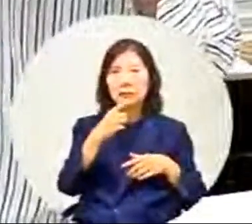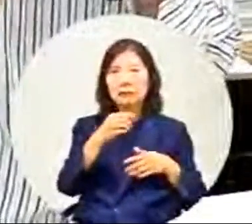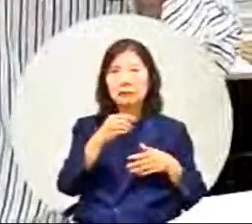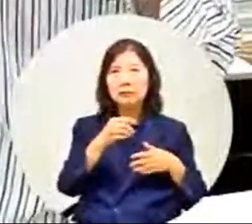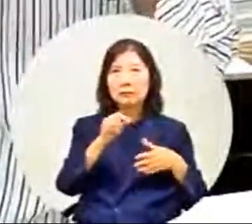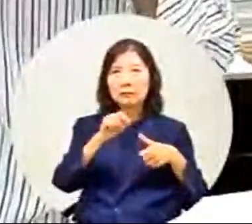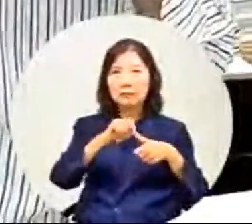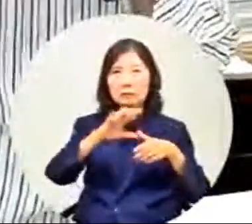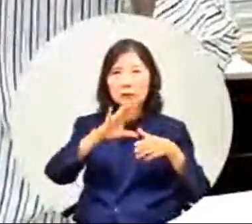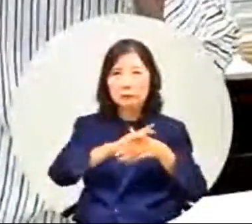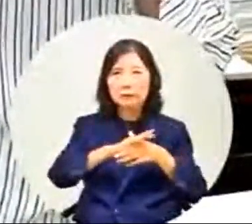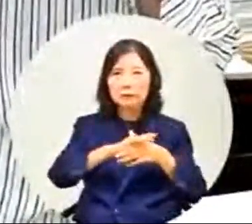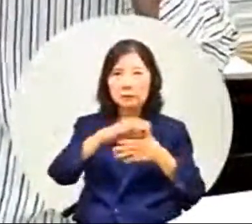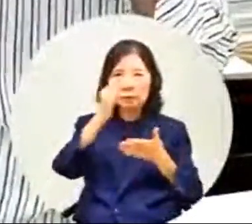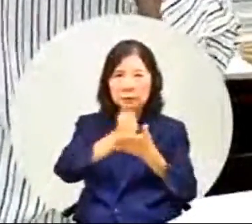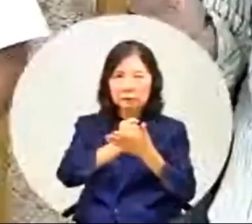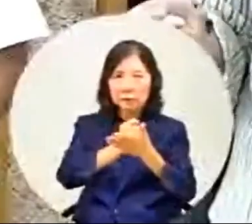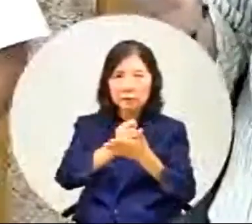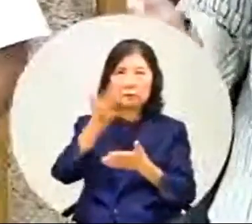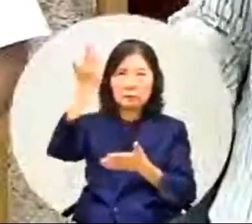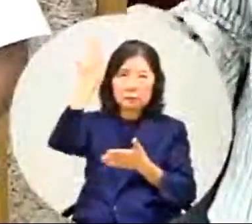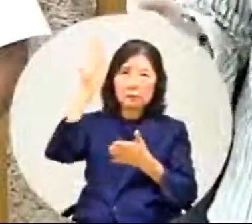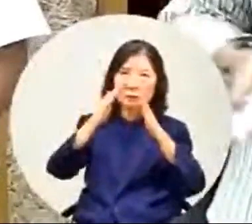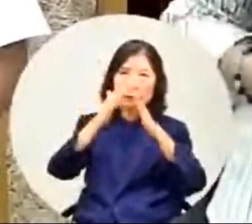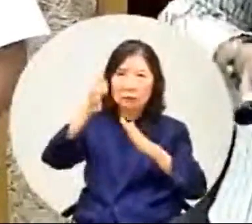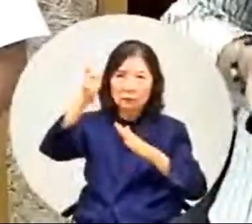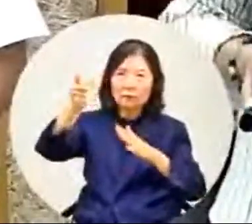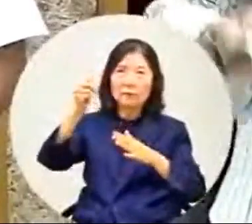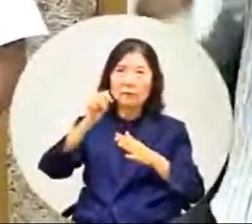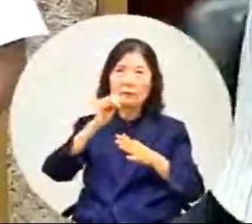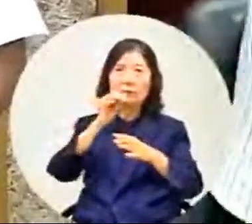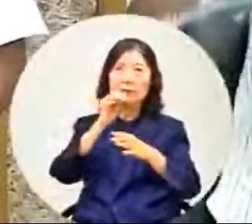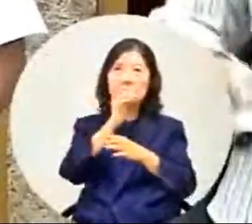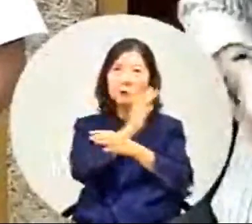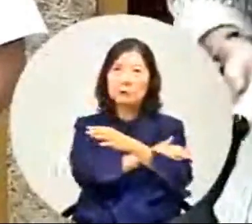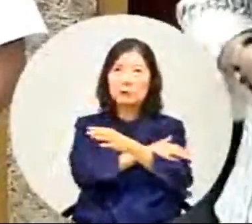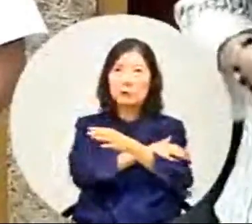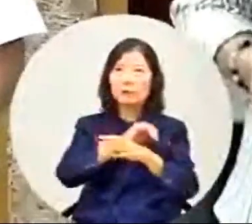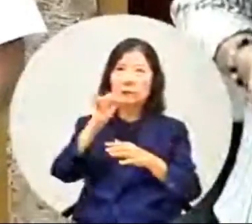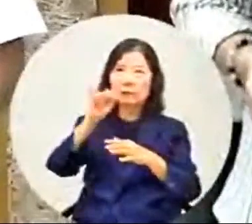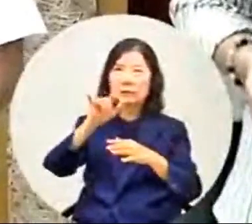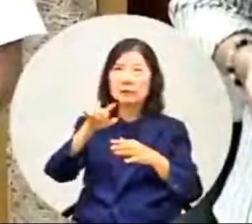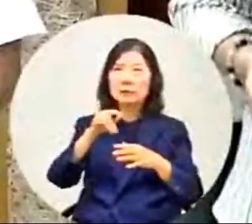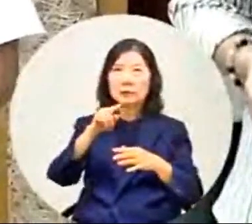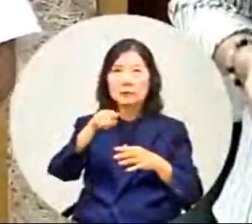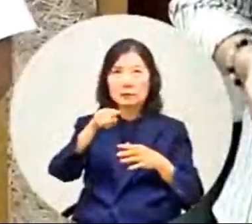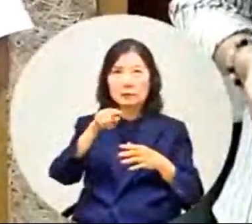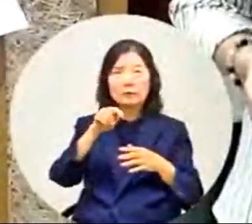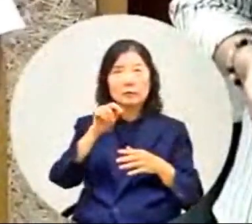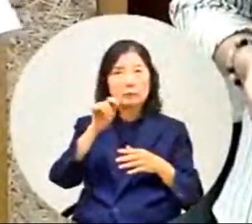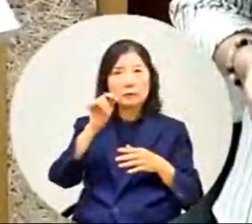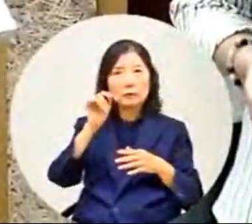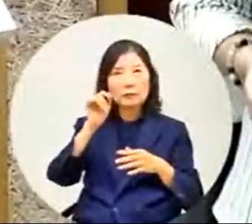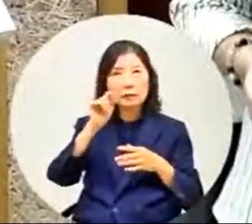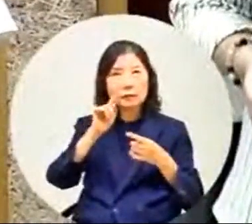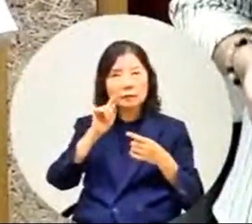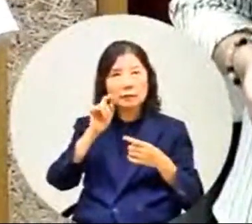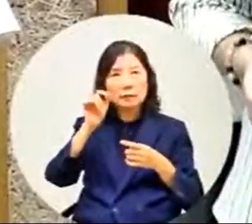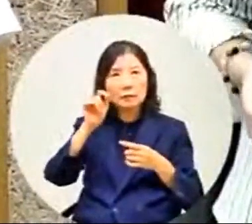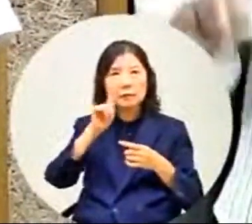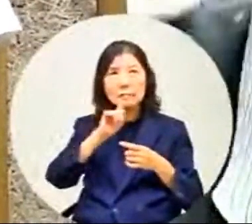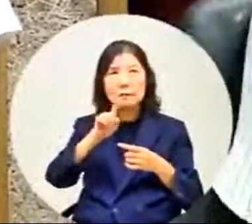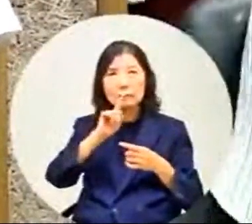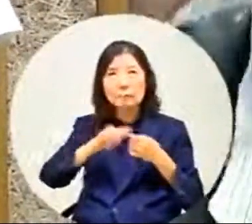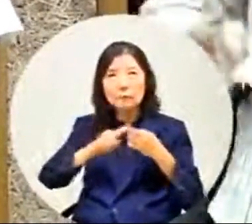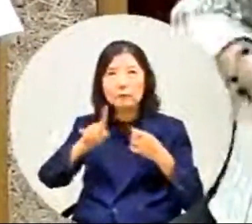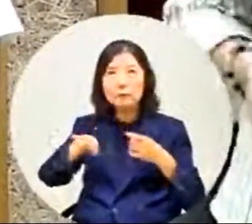文是盖着当时的市长陈举，这点承不承认？ 哎，公文是就是市长的